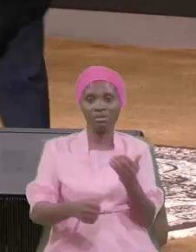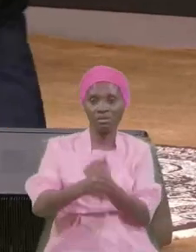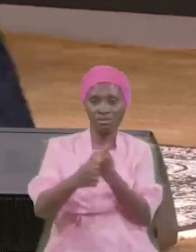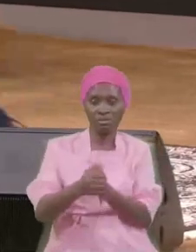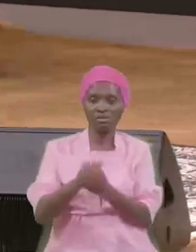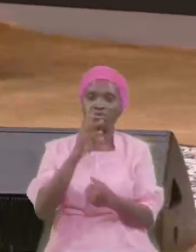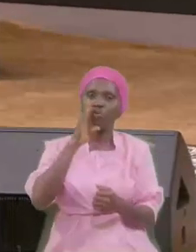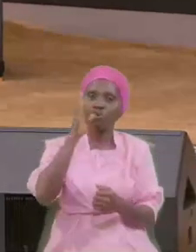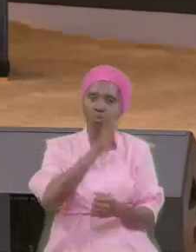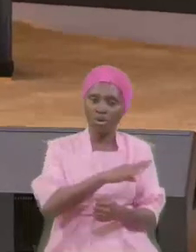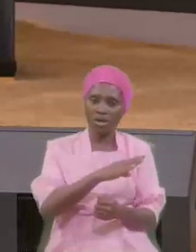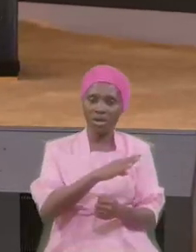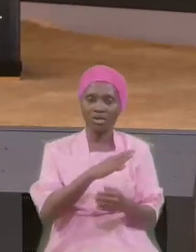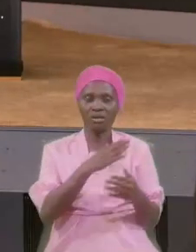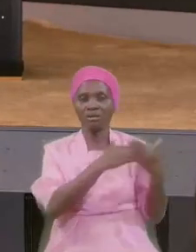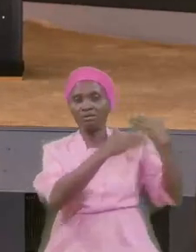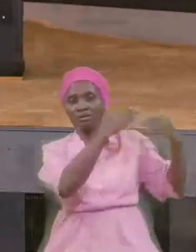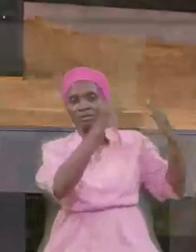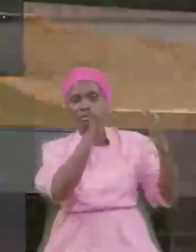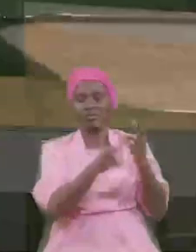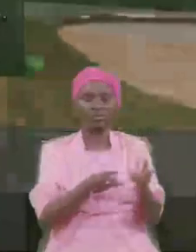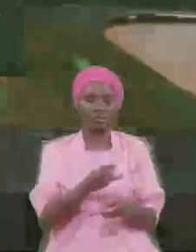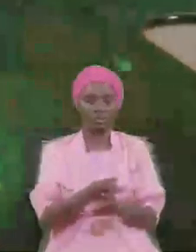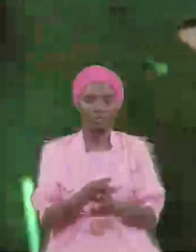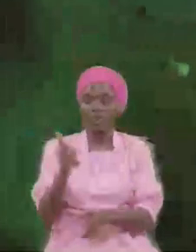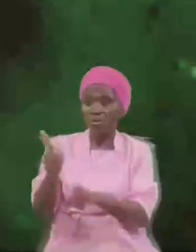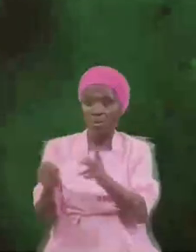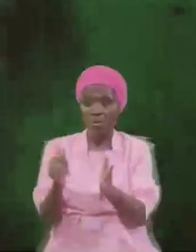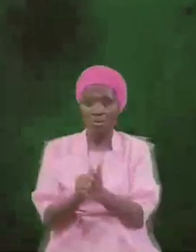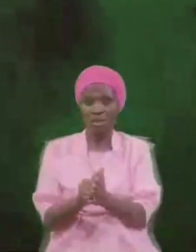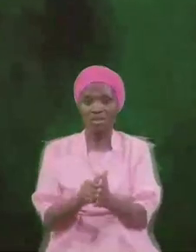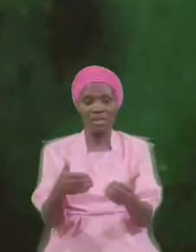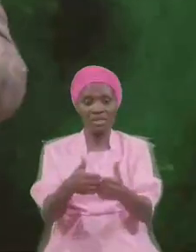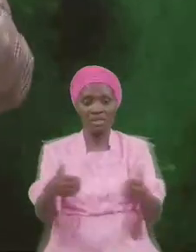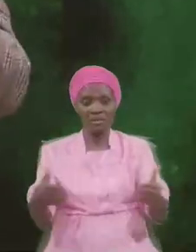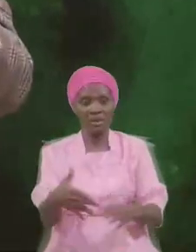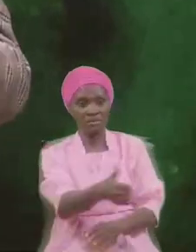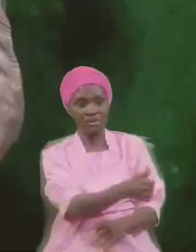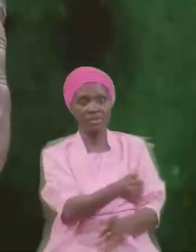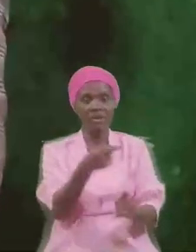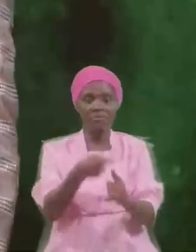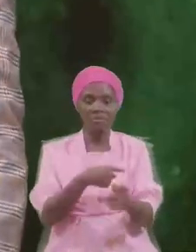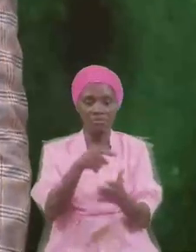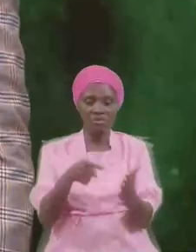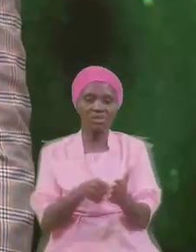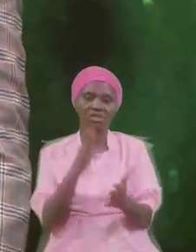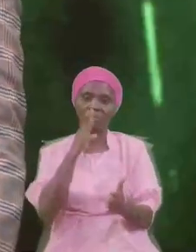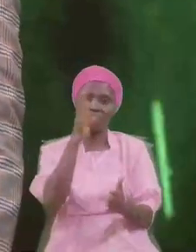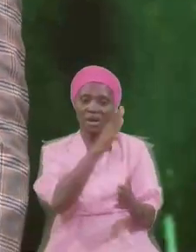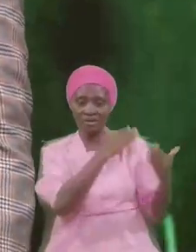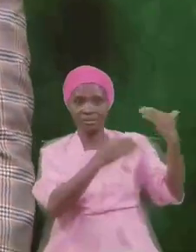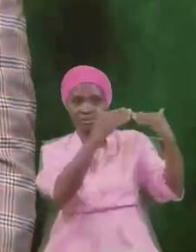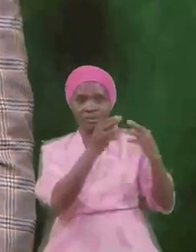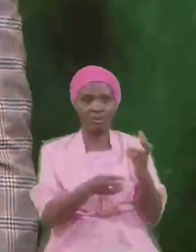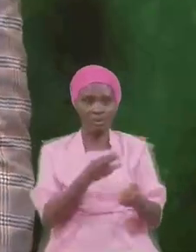génération perverse. Les gens qui se séparent de cette génération perverse, les prodiges pour